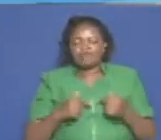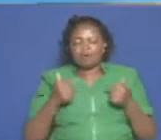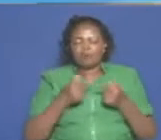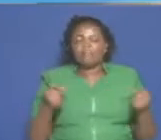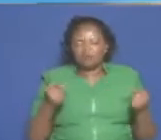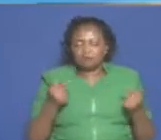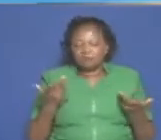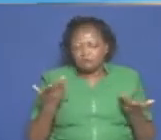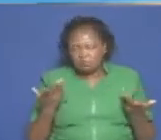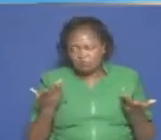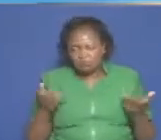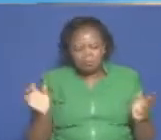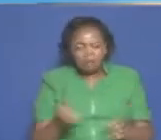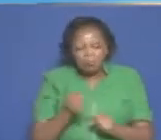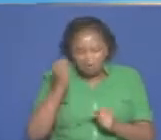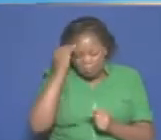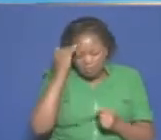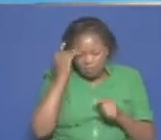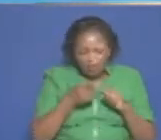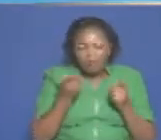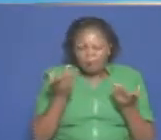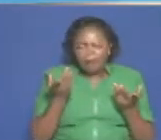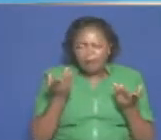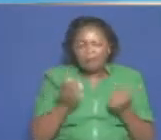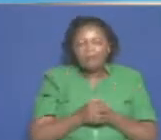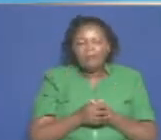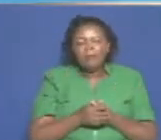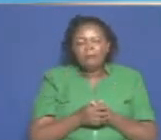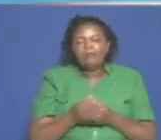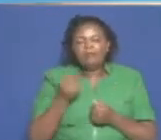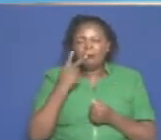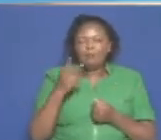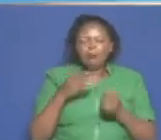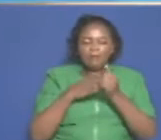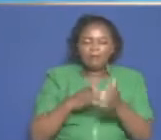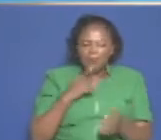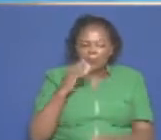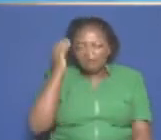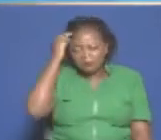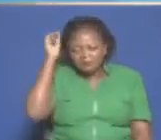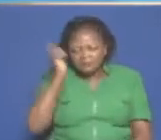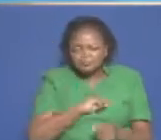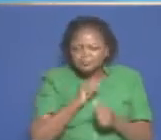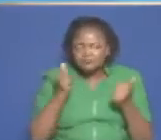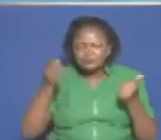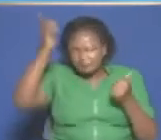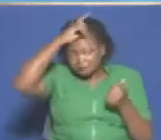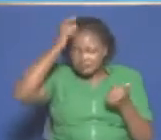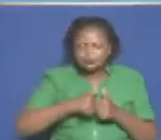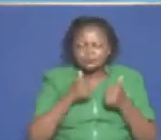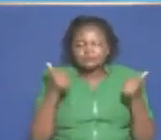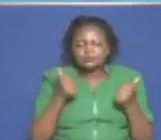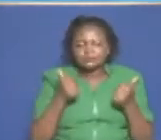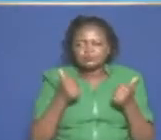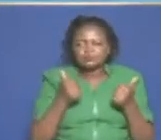amesema, hatutajua. Lakini pia kwa njia moja tumepata viongozi ambao wamesoma, wako na shahada, wako na